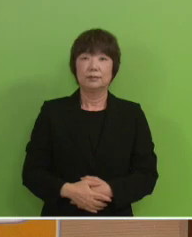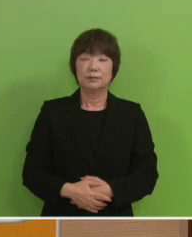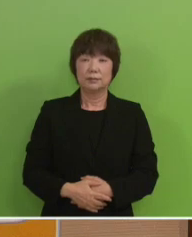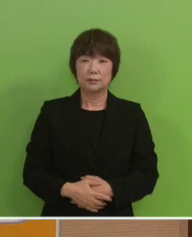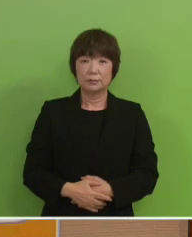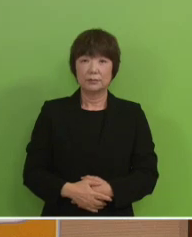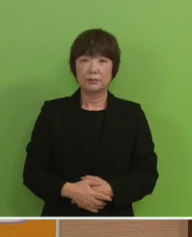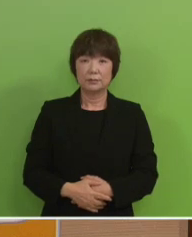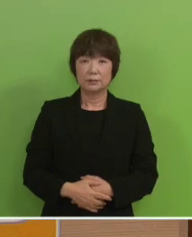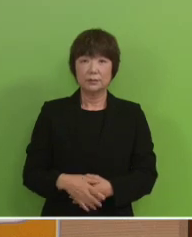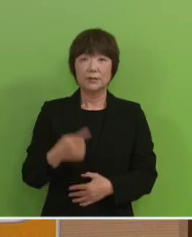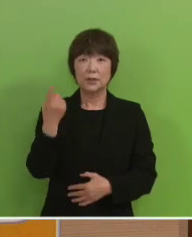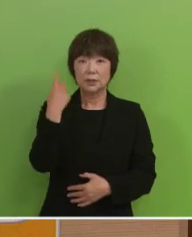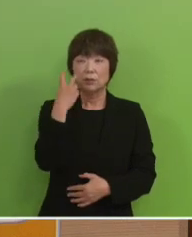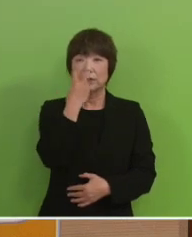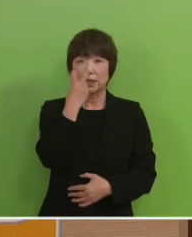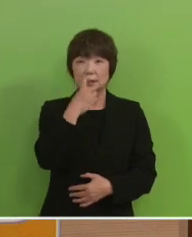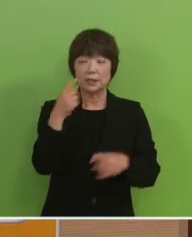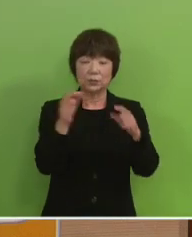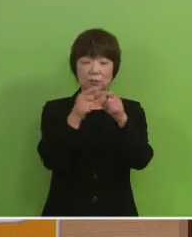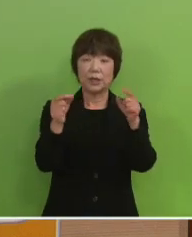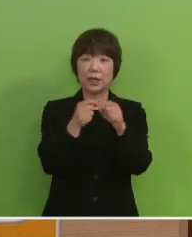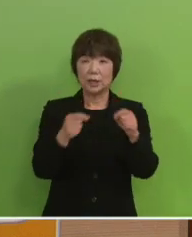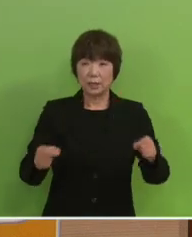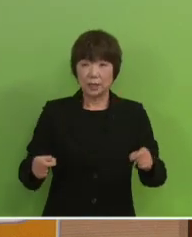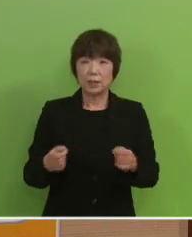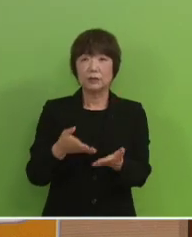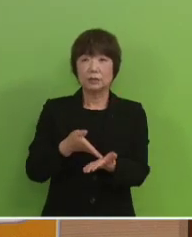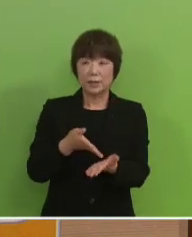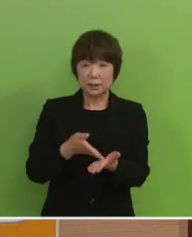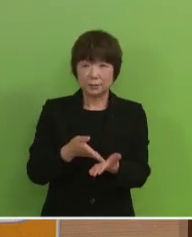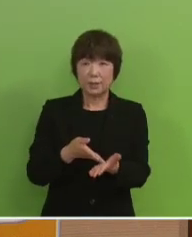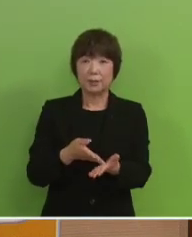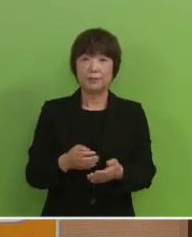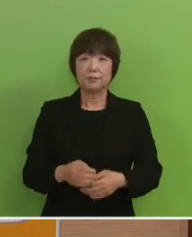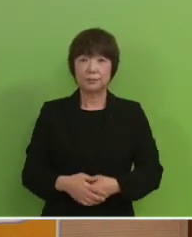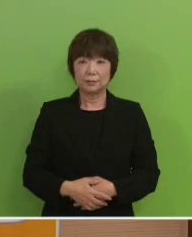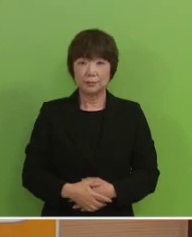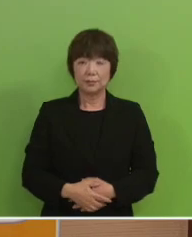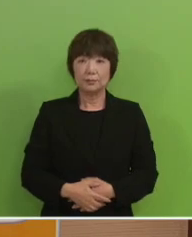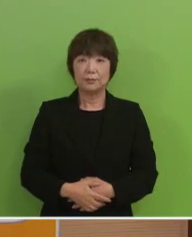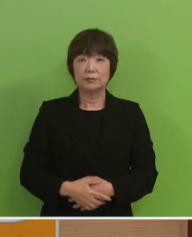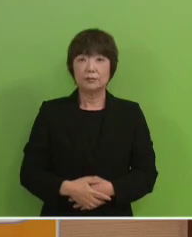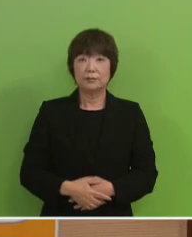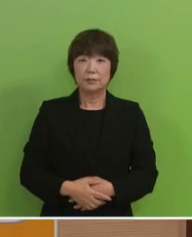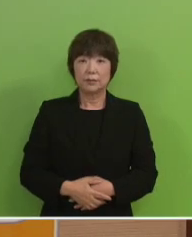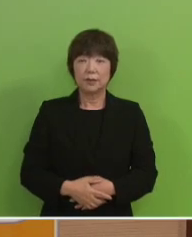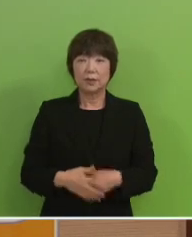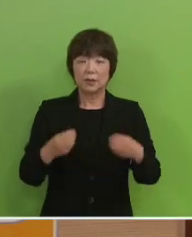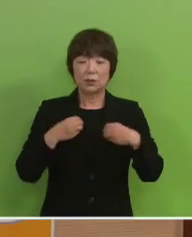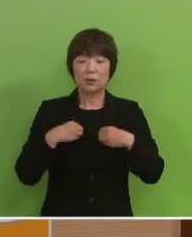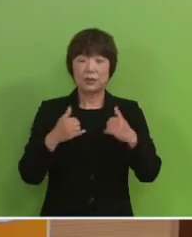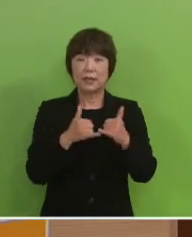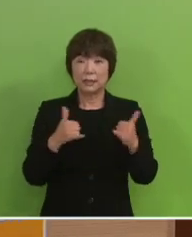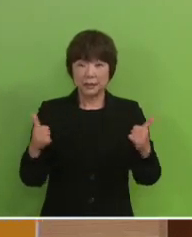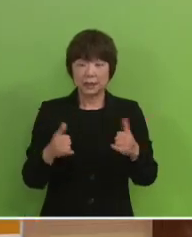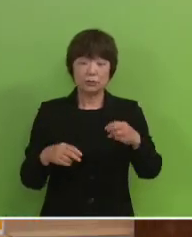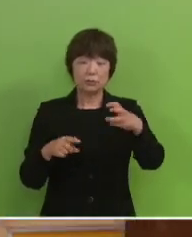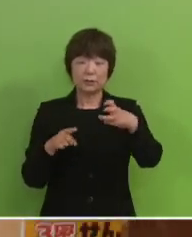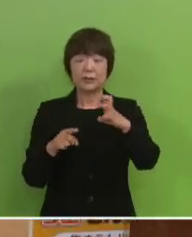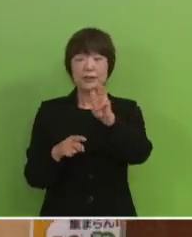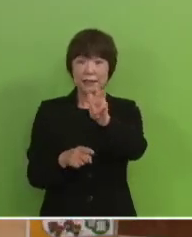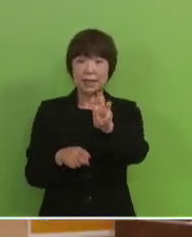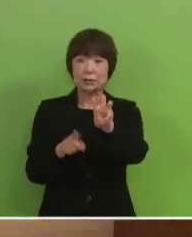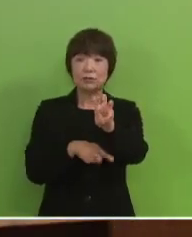昨日の検査結果でございますまず陽性者30名の概要でござい